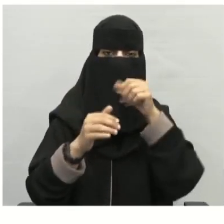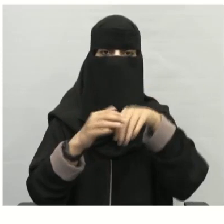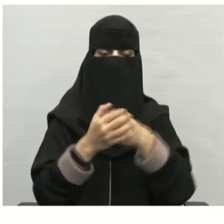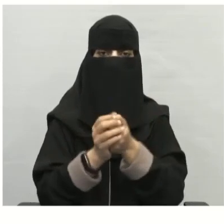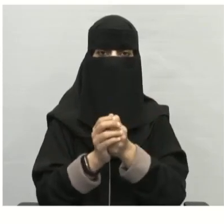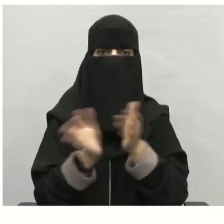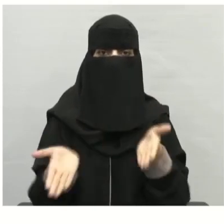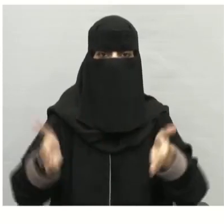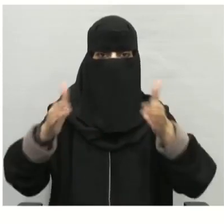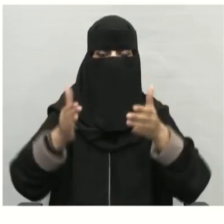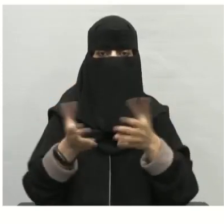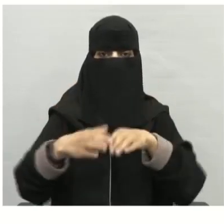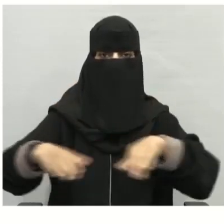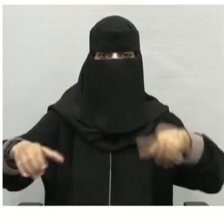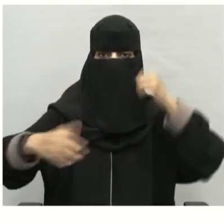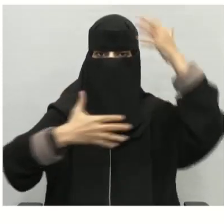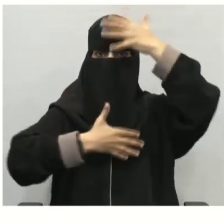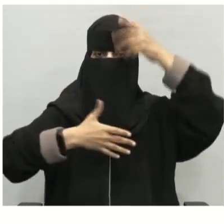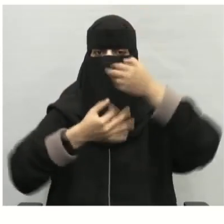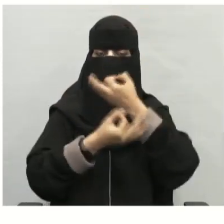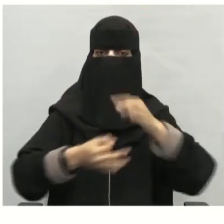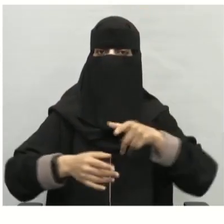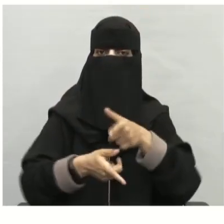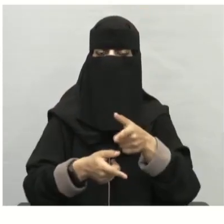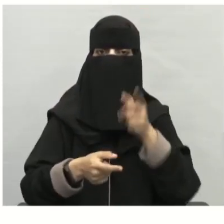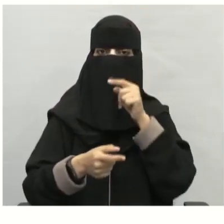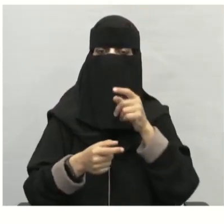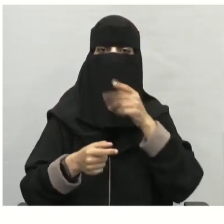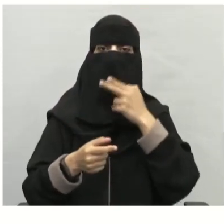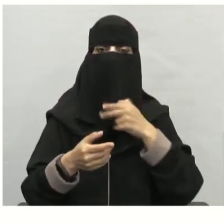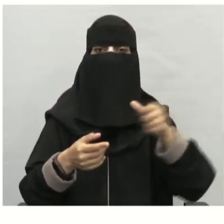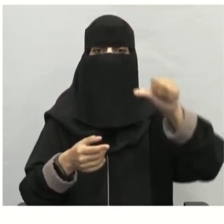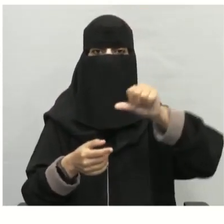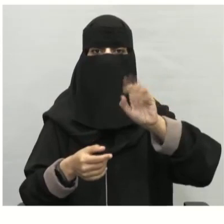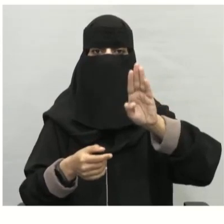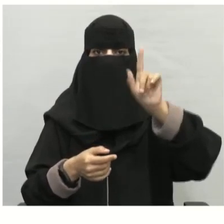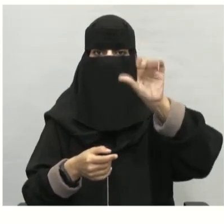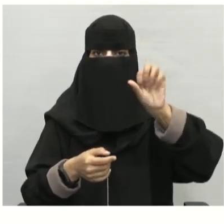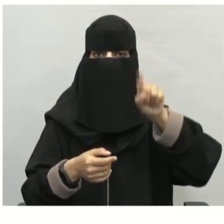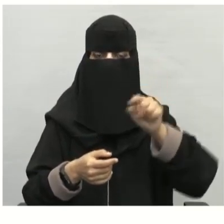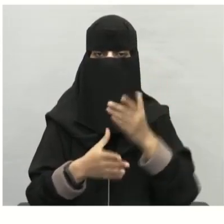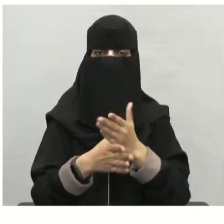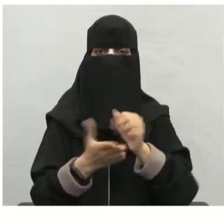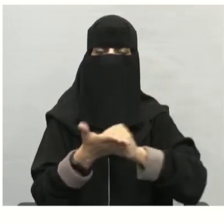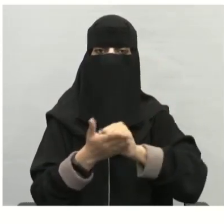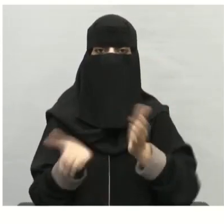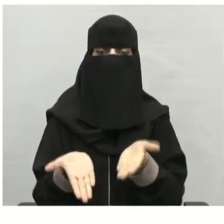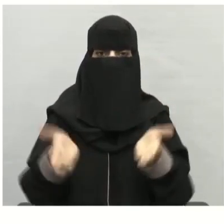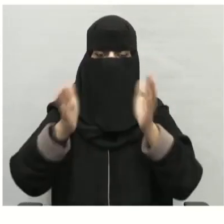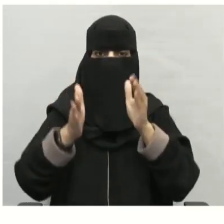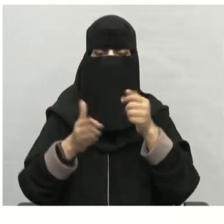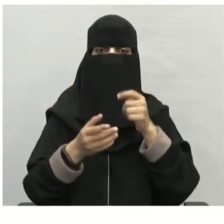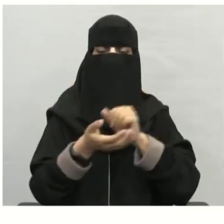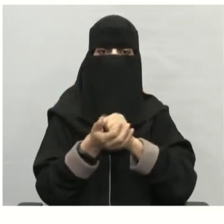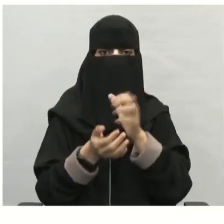الحوض البانيو المرحاض كلها تحتاج الى اضافه الكلور تنظيف المرحاض ذكرنا بالكلور